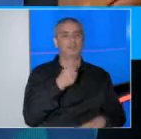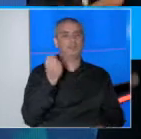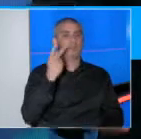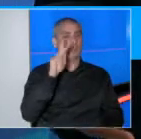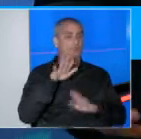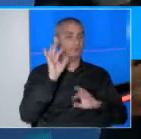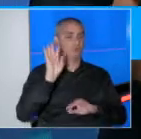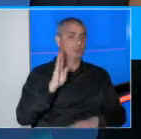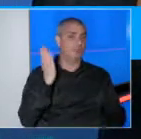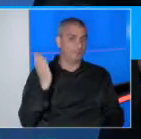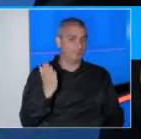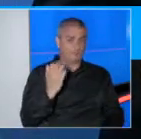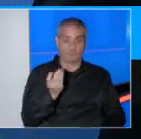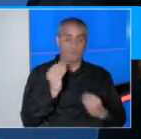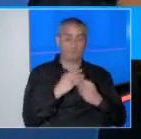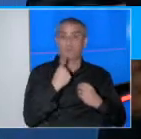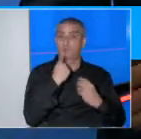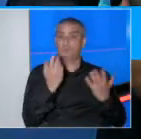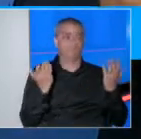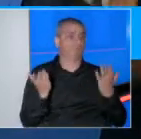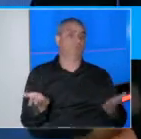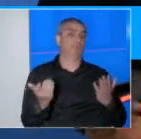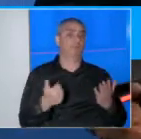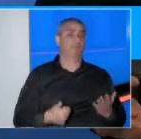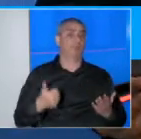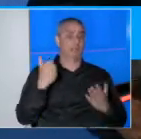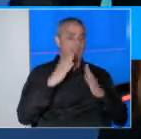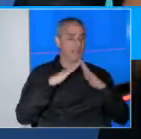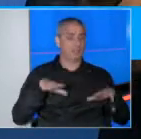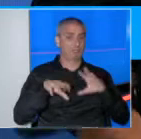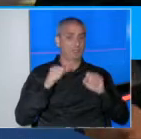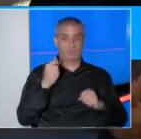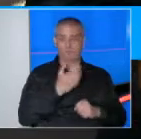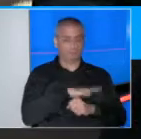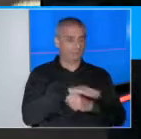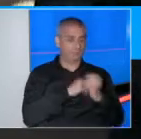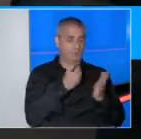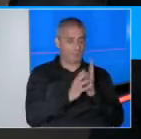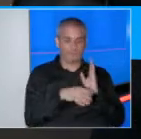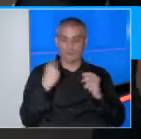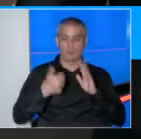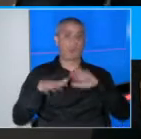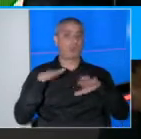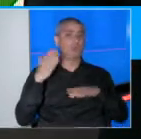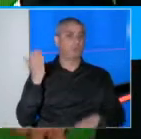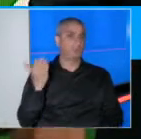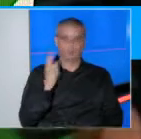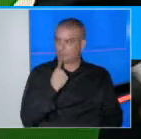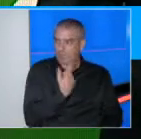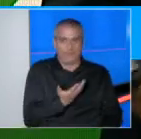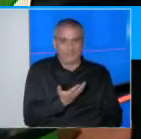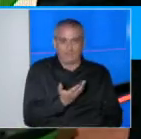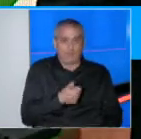יותר מהממשלות של נתניהו, ועוד אומרים, הנה, מנכ"ל יש"ע לשעבר, השמאל מוותר, נותן לו להיות ראש ממשלה. צריך